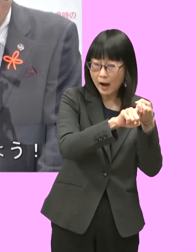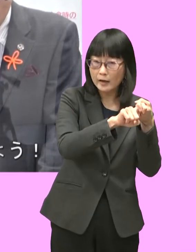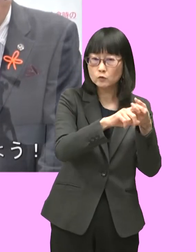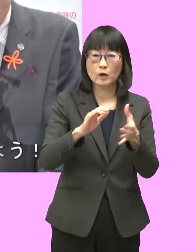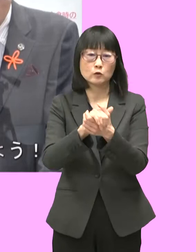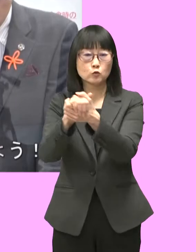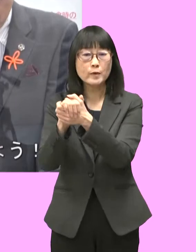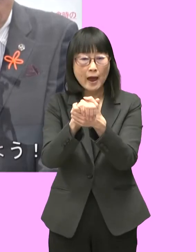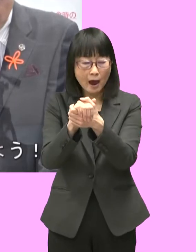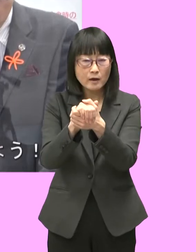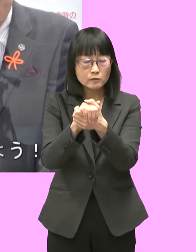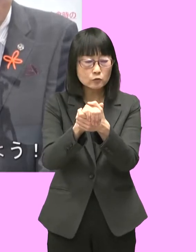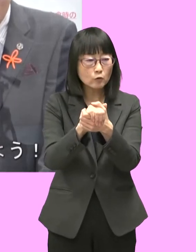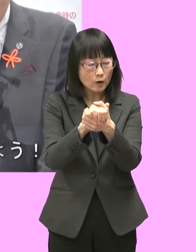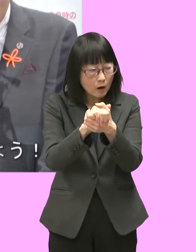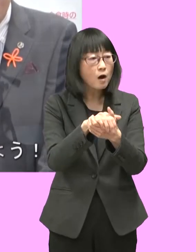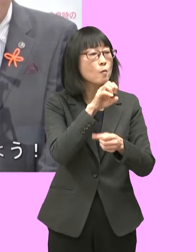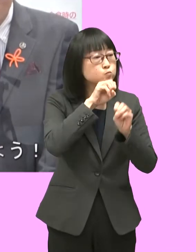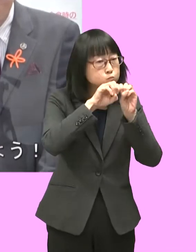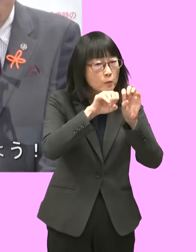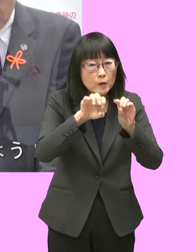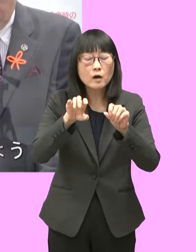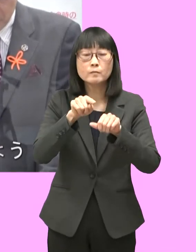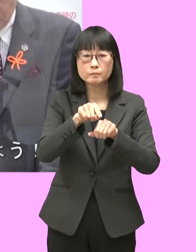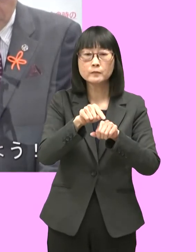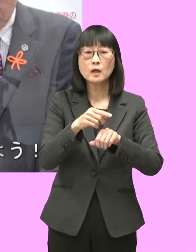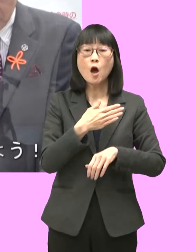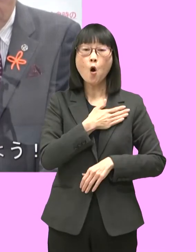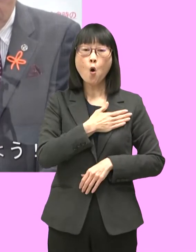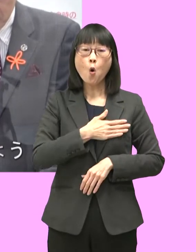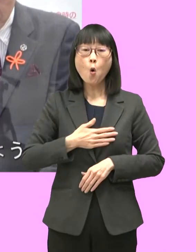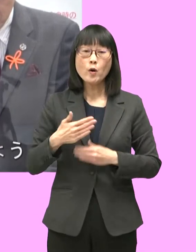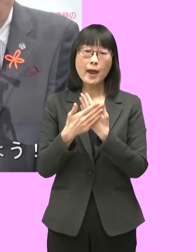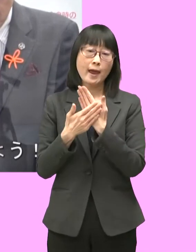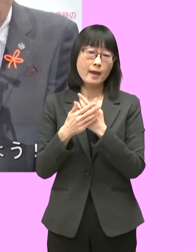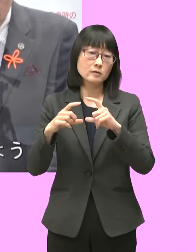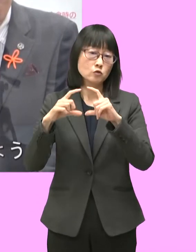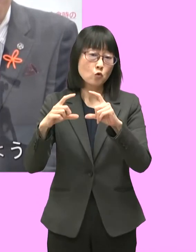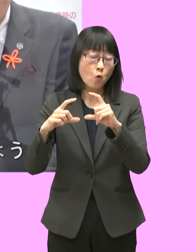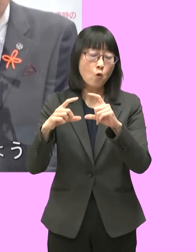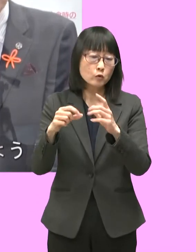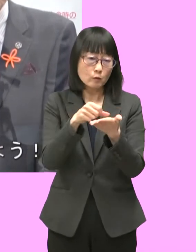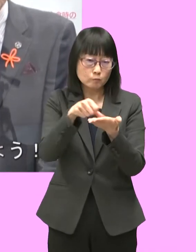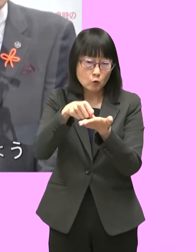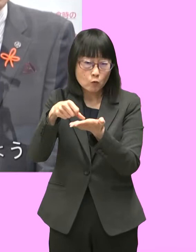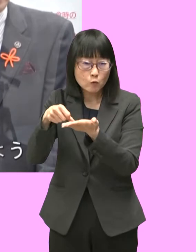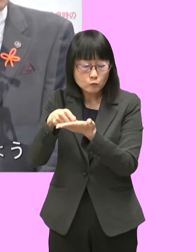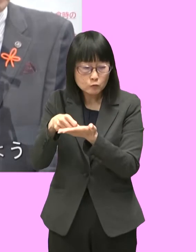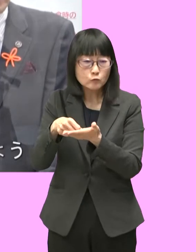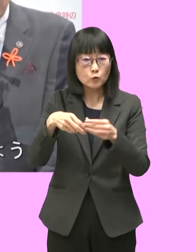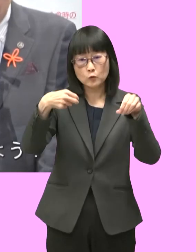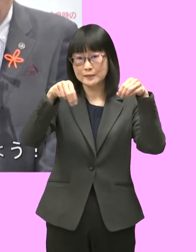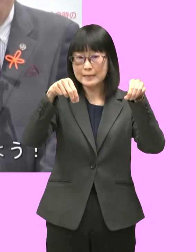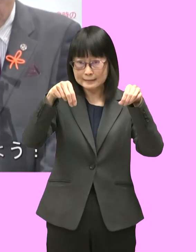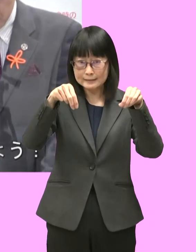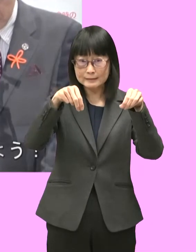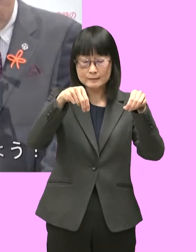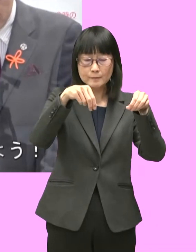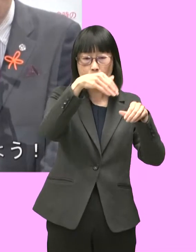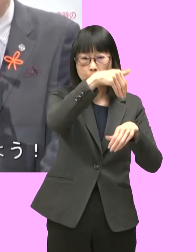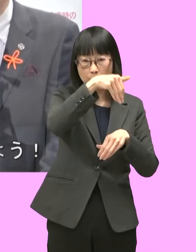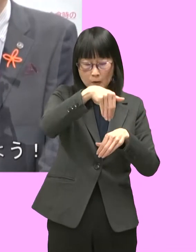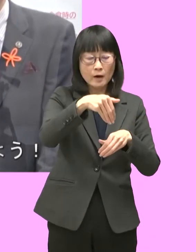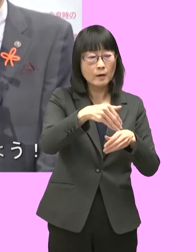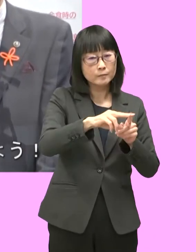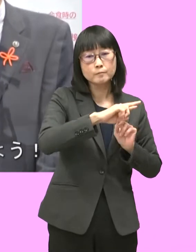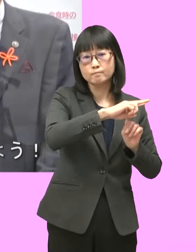険証マイナンバーカードの健康保険証利用に関するチラシの配布などを行って利用促進を図りた